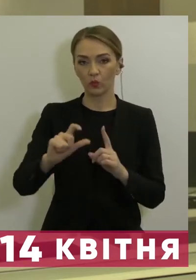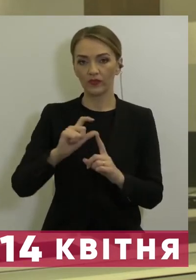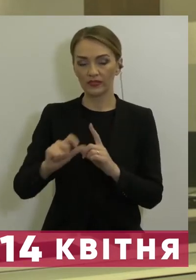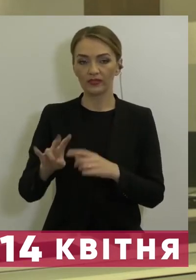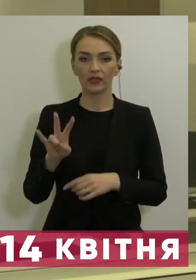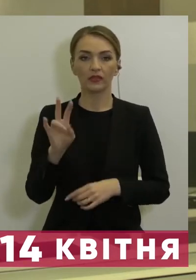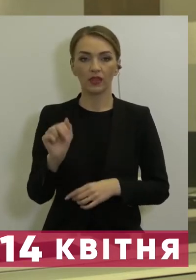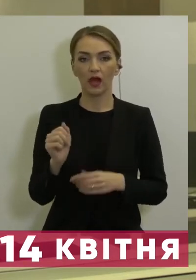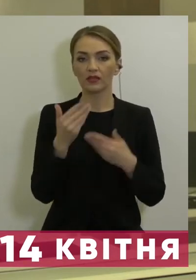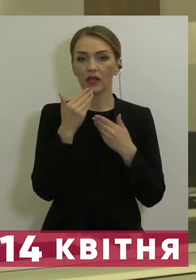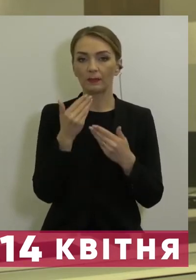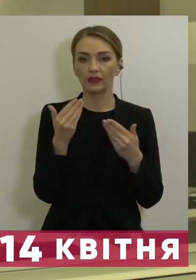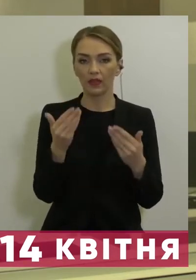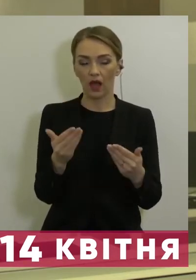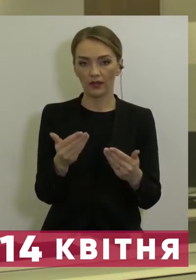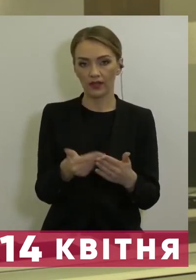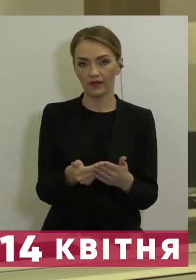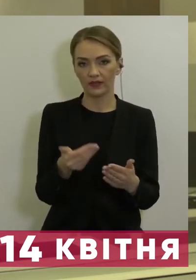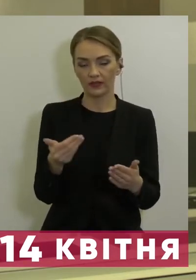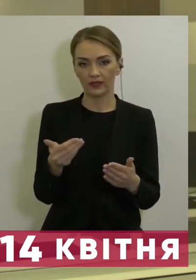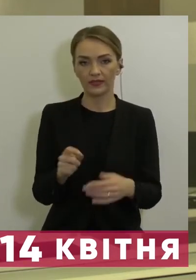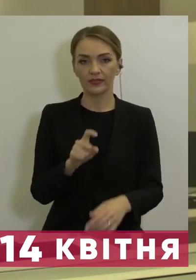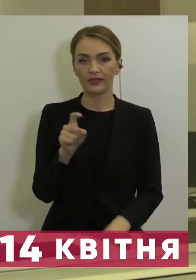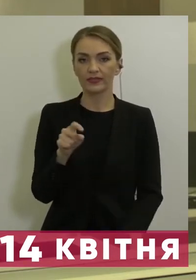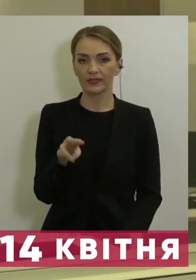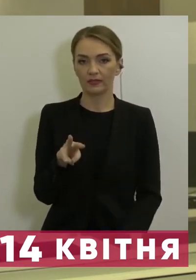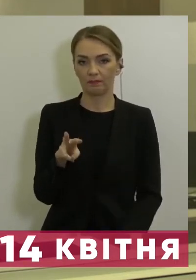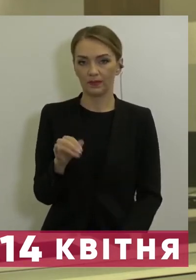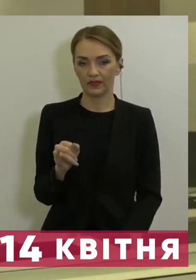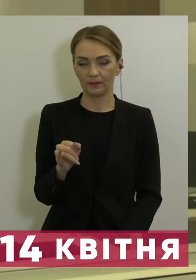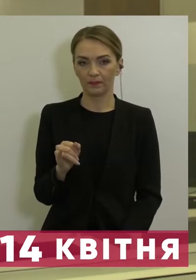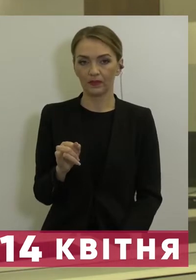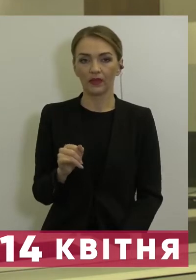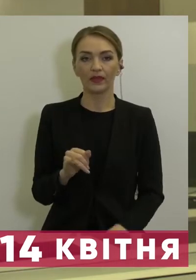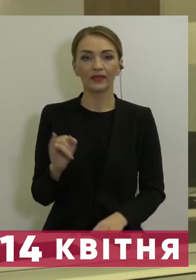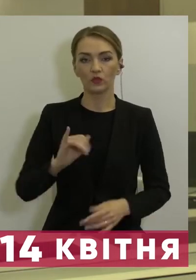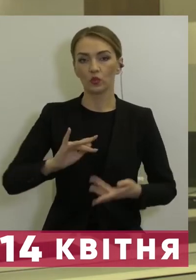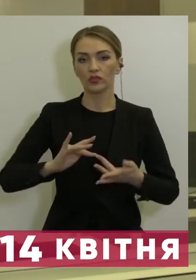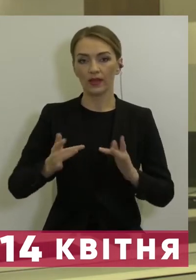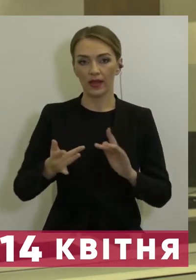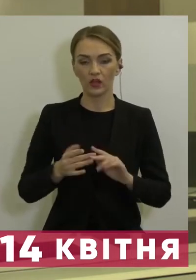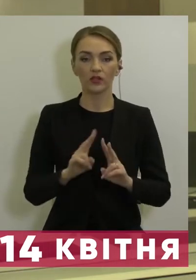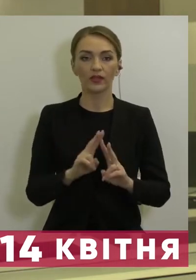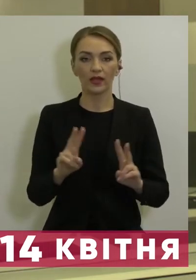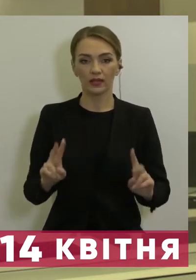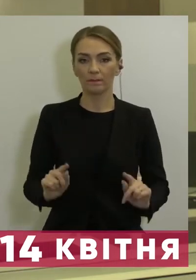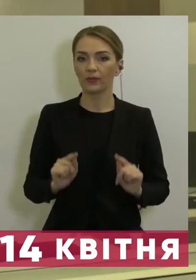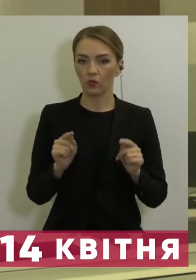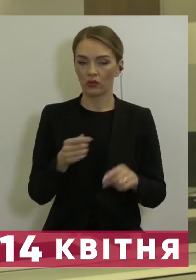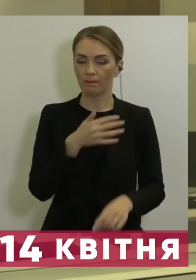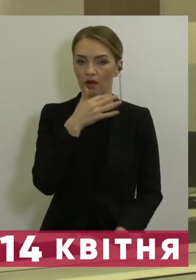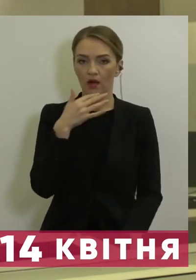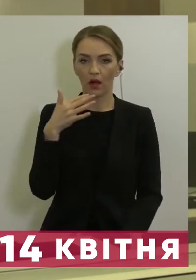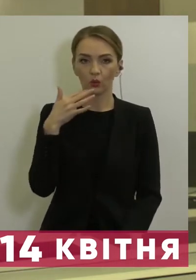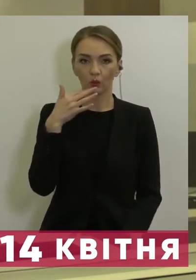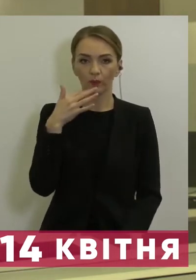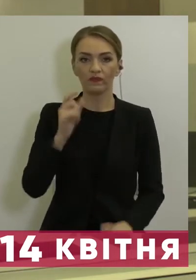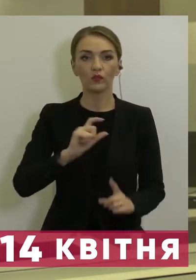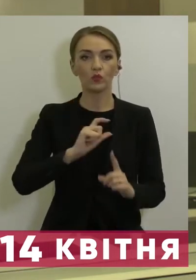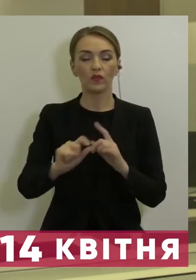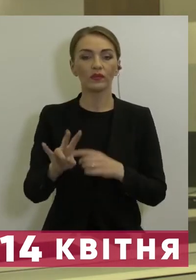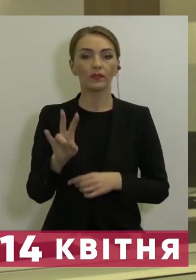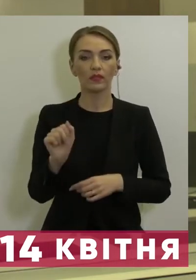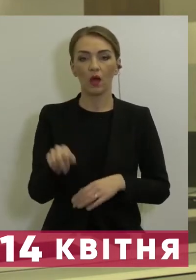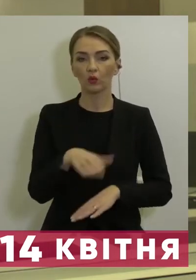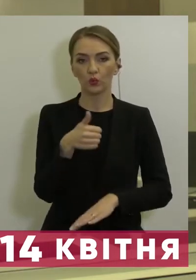відповісти на запитання від засобів масової інформації і соцмереж, яких приходять достатньо багато. Відповім